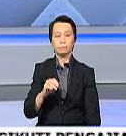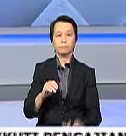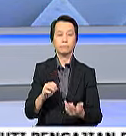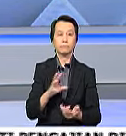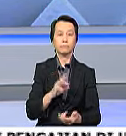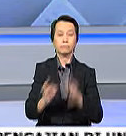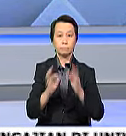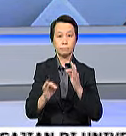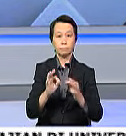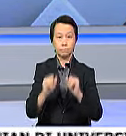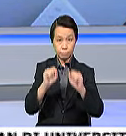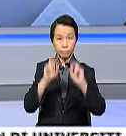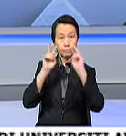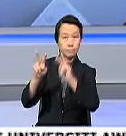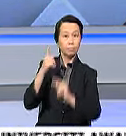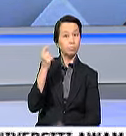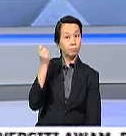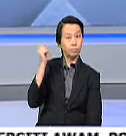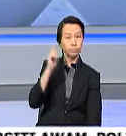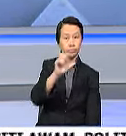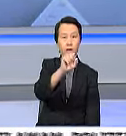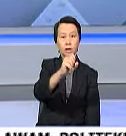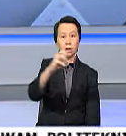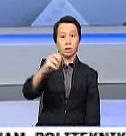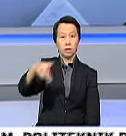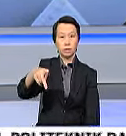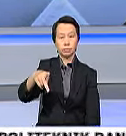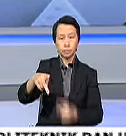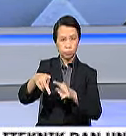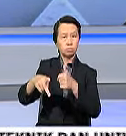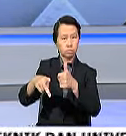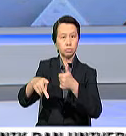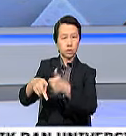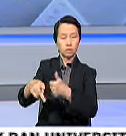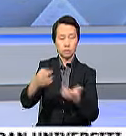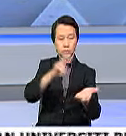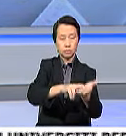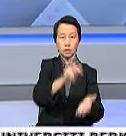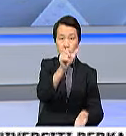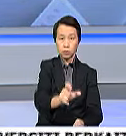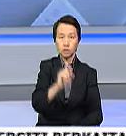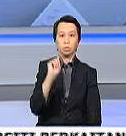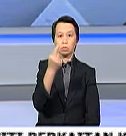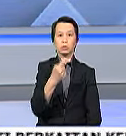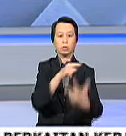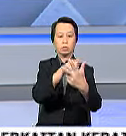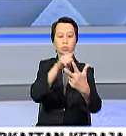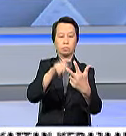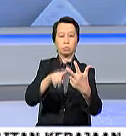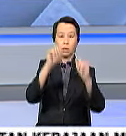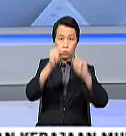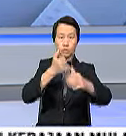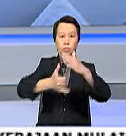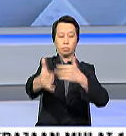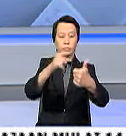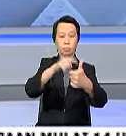Zaid. Kalau anda sempat saksikan tadi, SOP ketat masih terpakai bagi penamaan calon kali ini. Hanya tiga orang sahaja dibenarkan